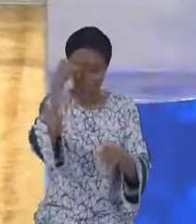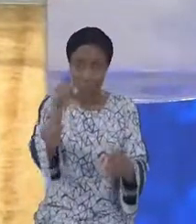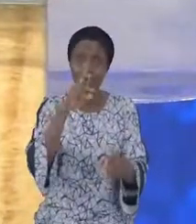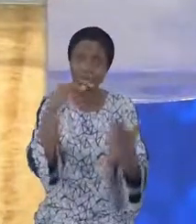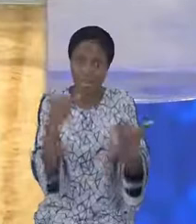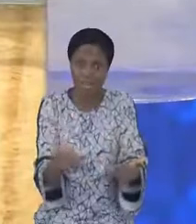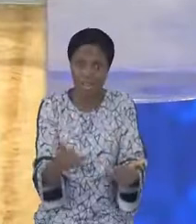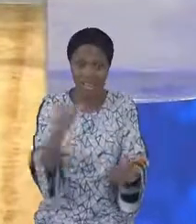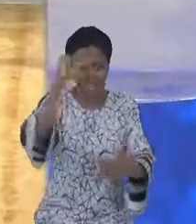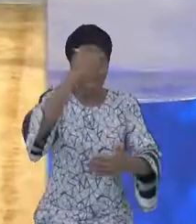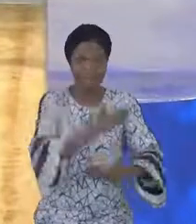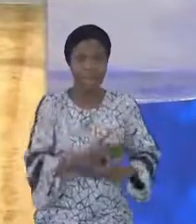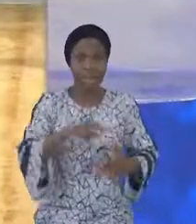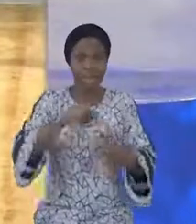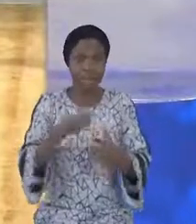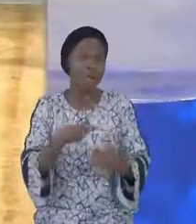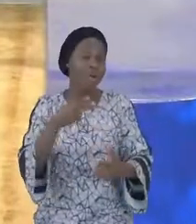es la fille